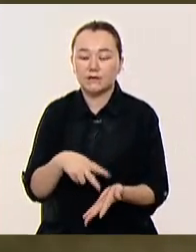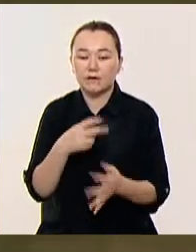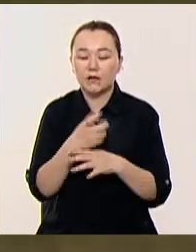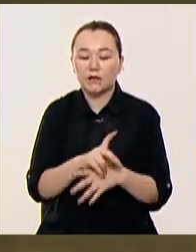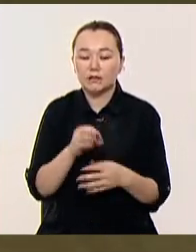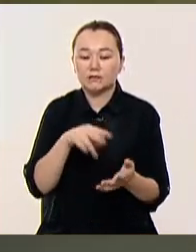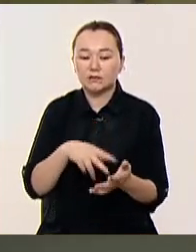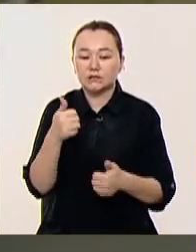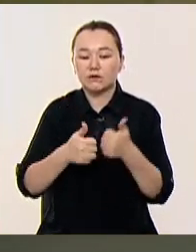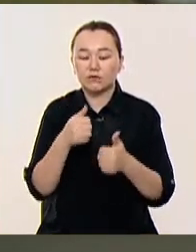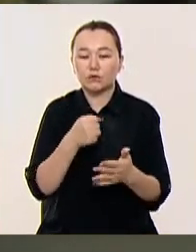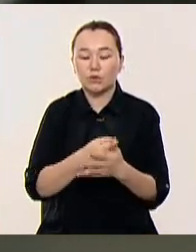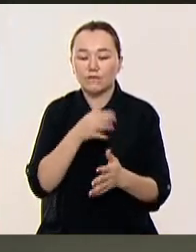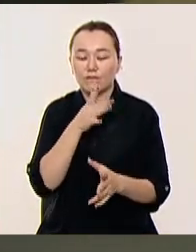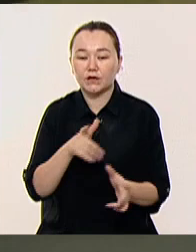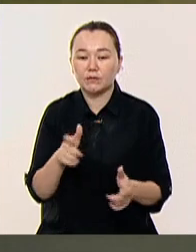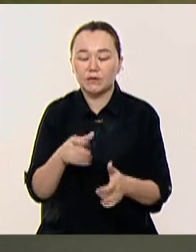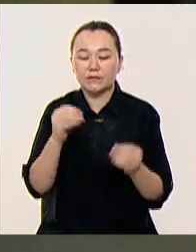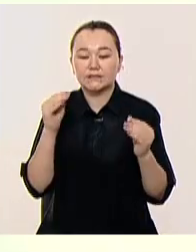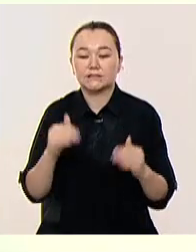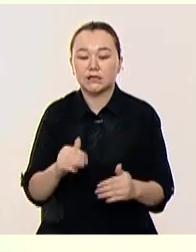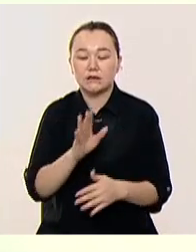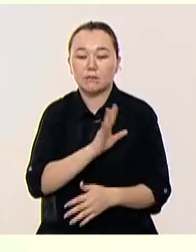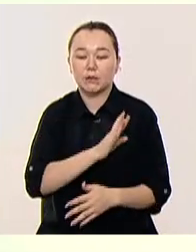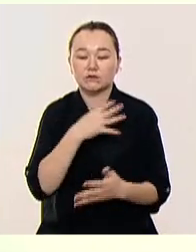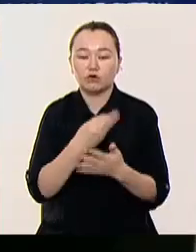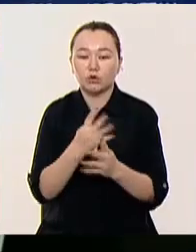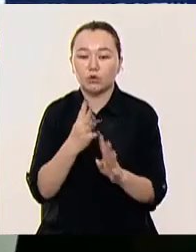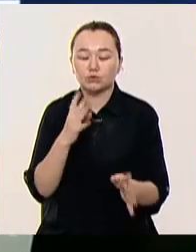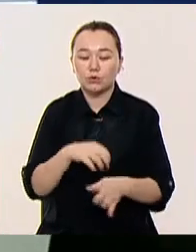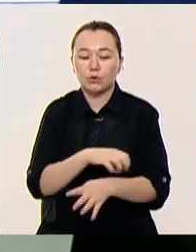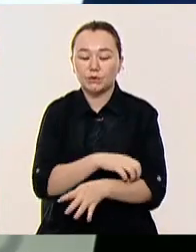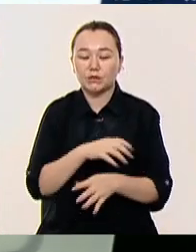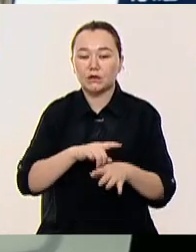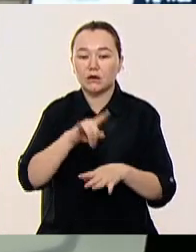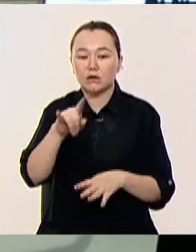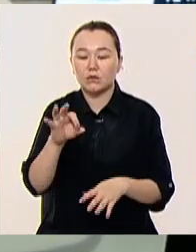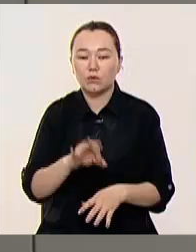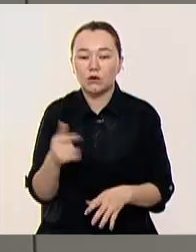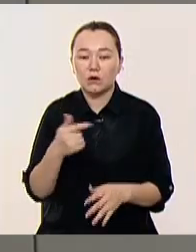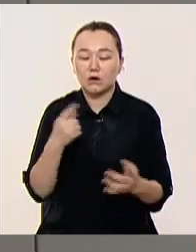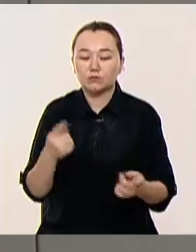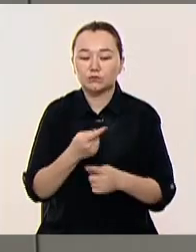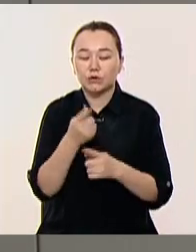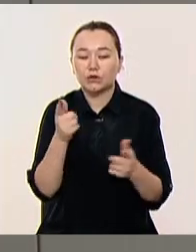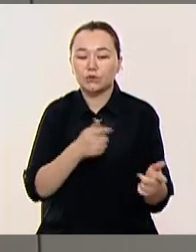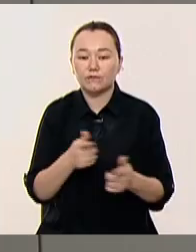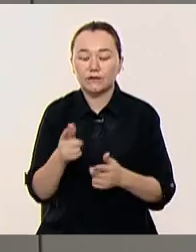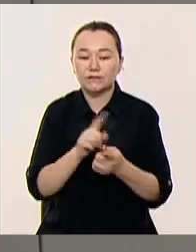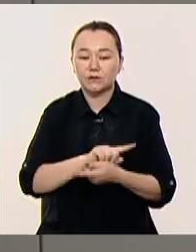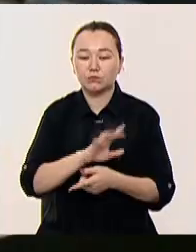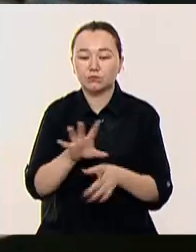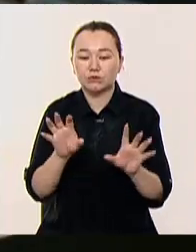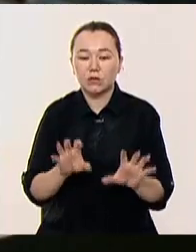по сравнению с допандемийным периодом снизились. В свою очередь, в Комитете гражданской авиации рассказали, что готовят изменения в